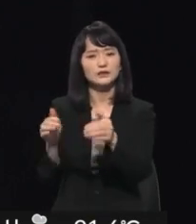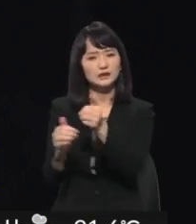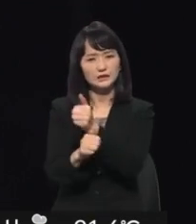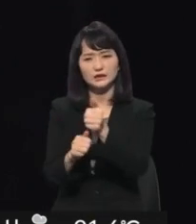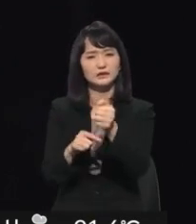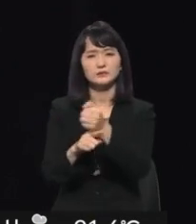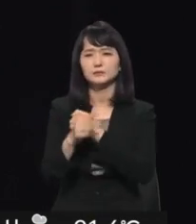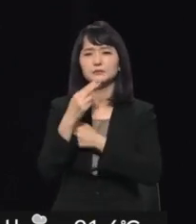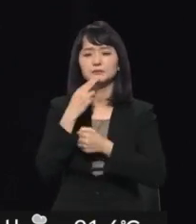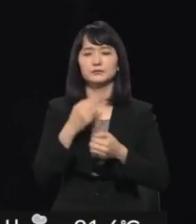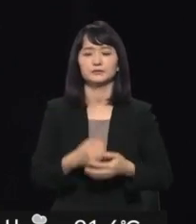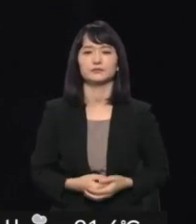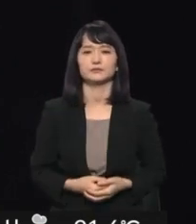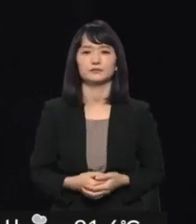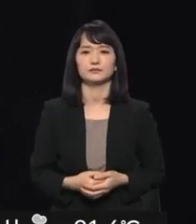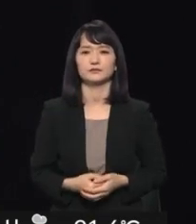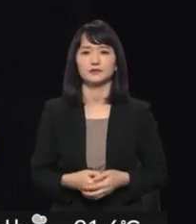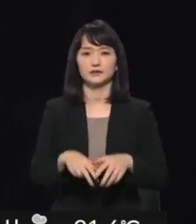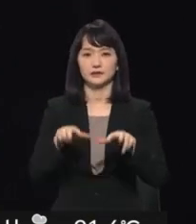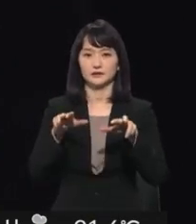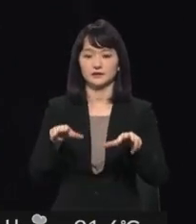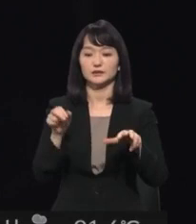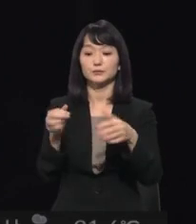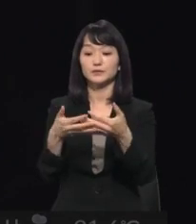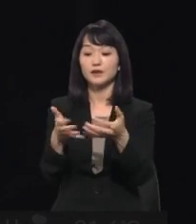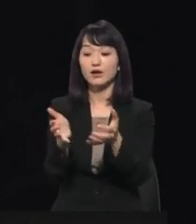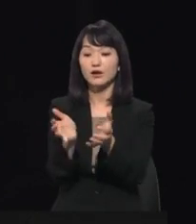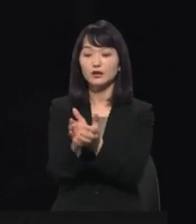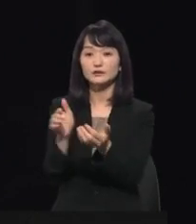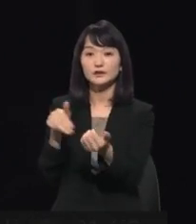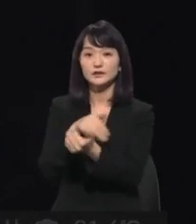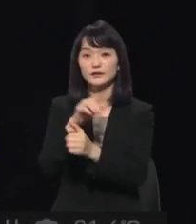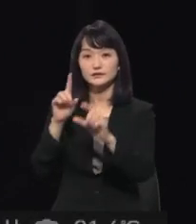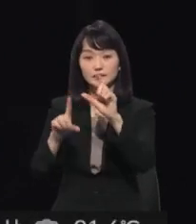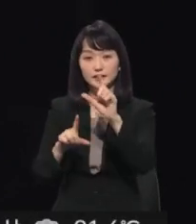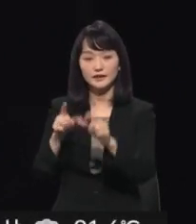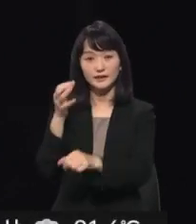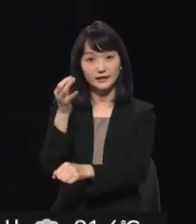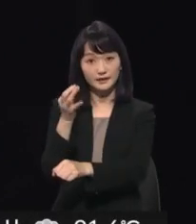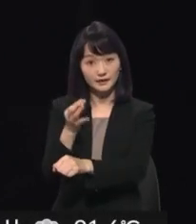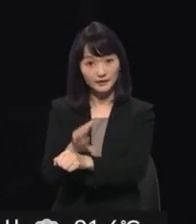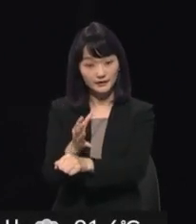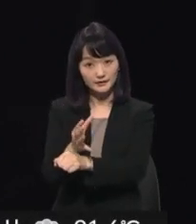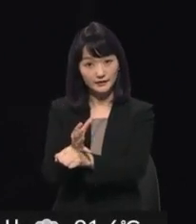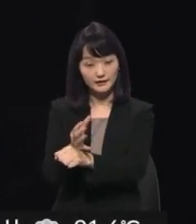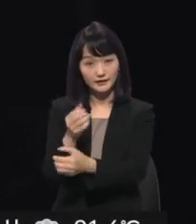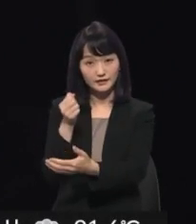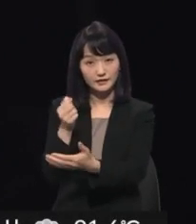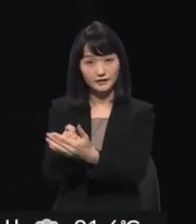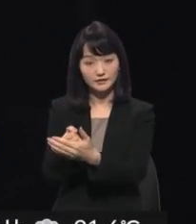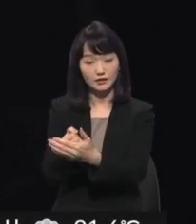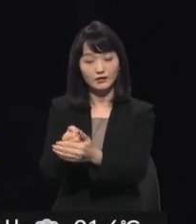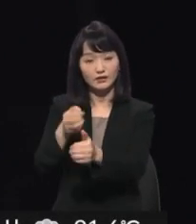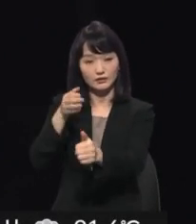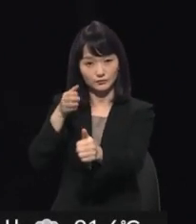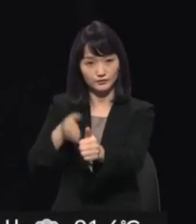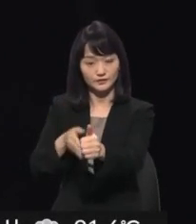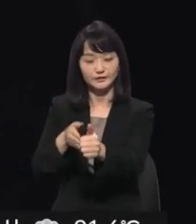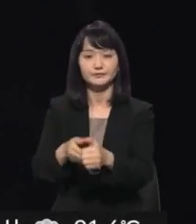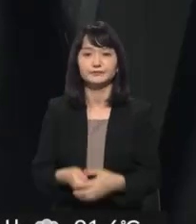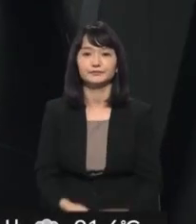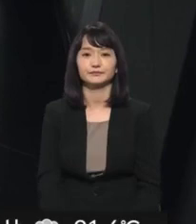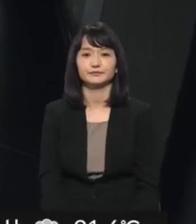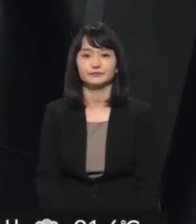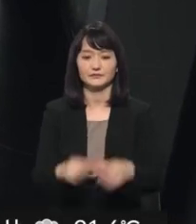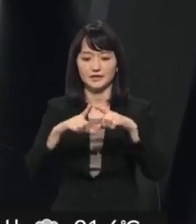분들에게도 1 집권여당의 상황에 간단한 촌철살인의 주정을 좀 부탁을 드리겠습니다 판넬을 저의 프리 님이 좀 가져다 주시겠습니까